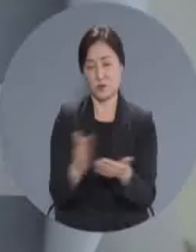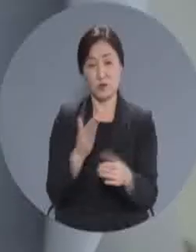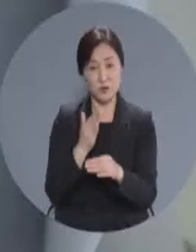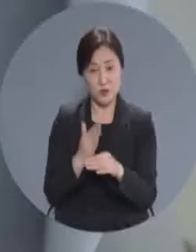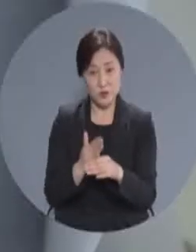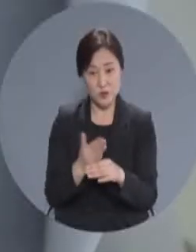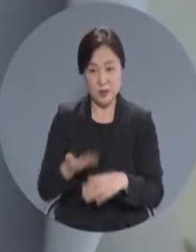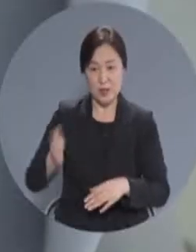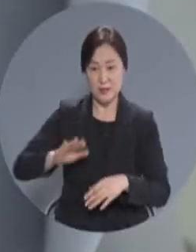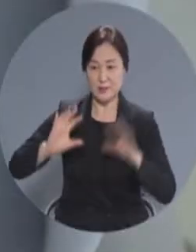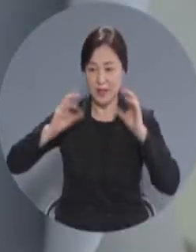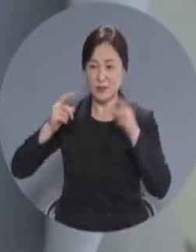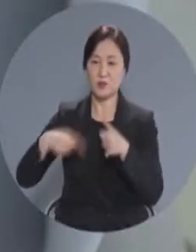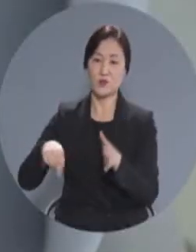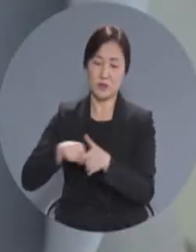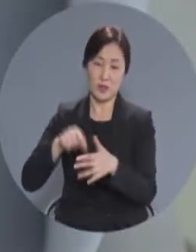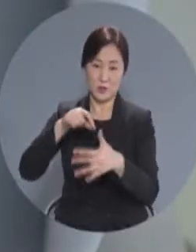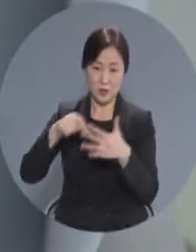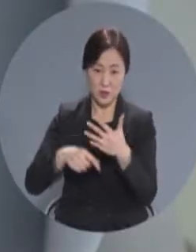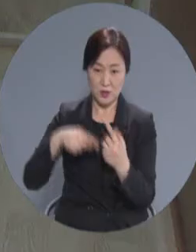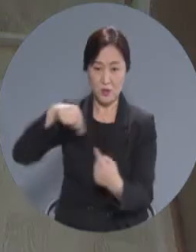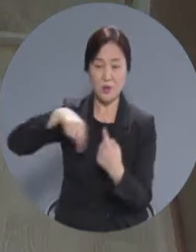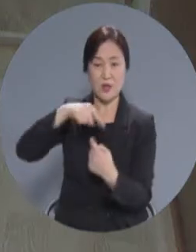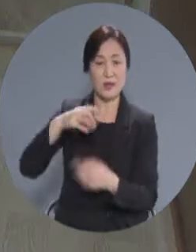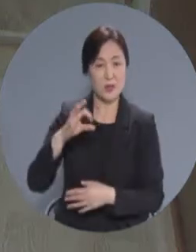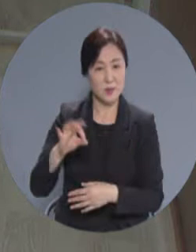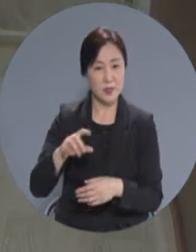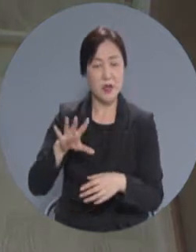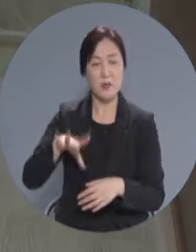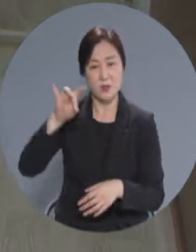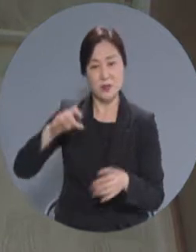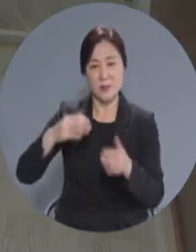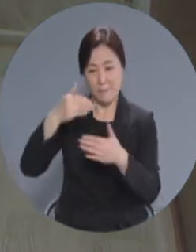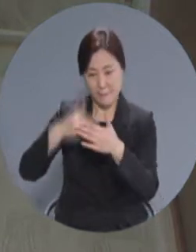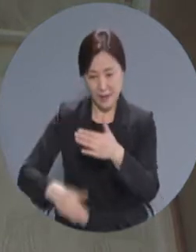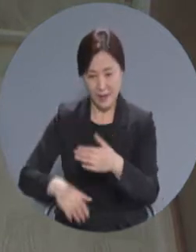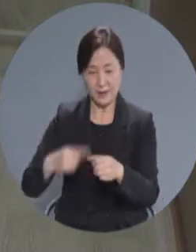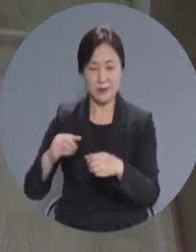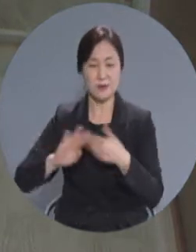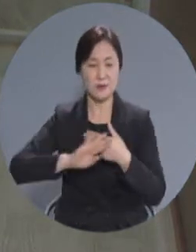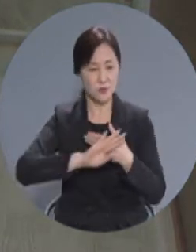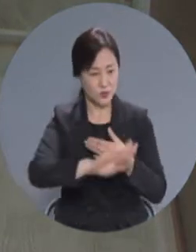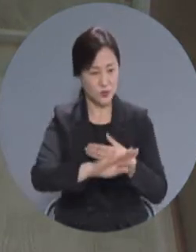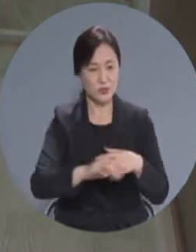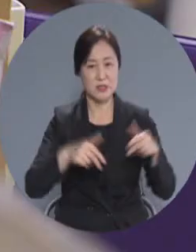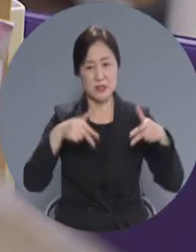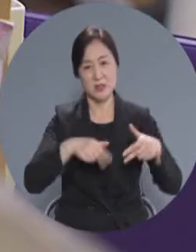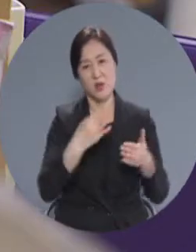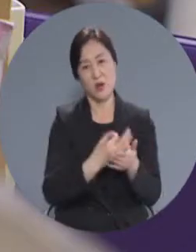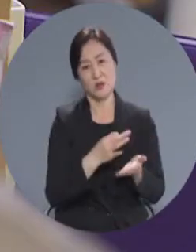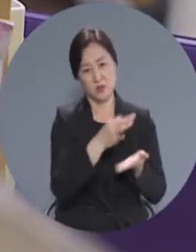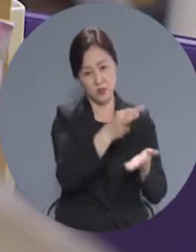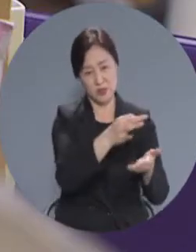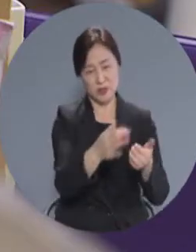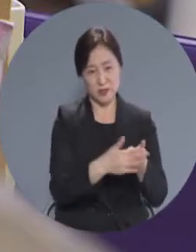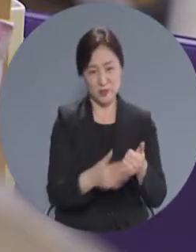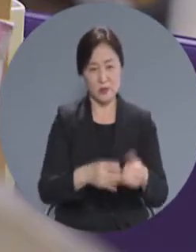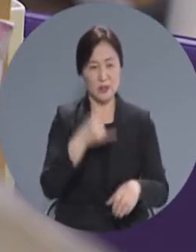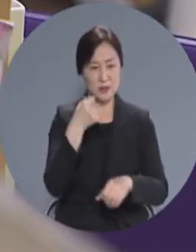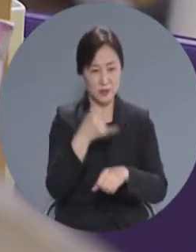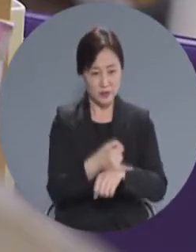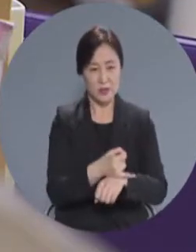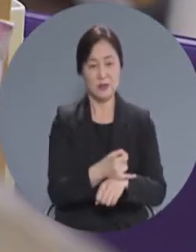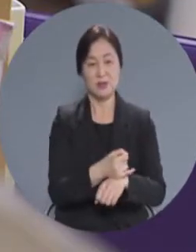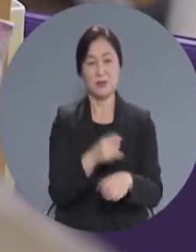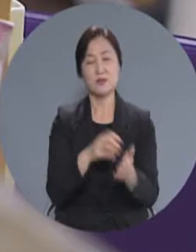하지만 아이들을 위한 프로그램 비나 관리 운영비 등을 먼저 책정한 후 인건비를 분류 하다 보니 직원들의 급여는 최저임금